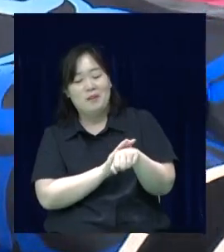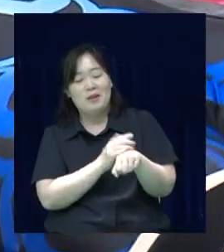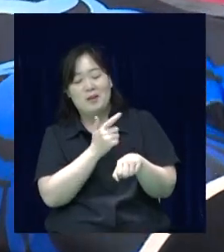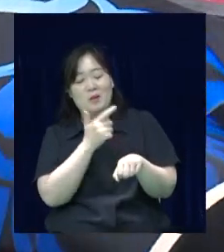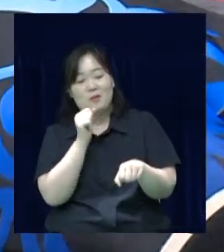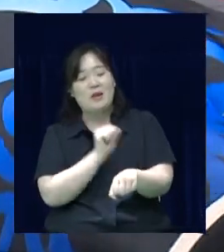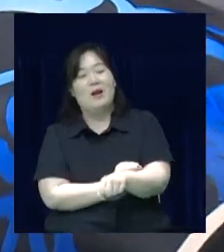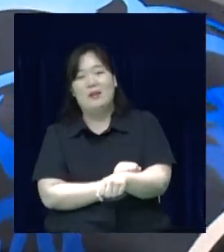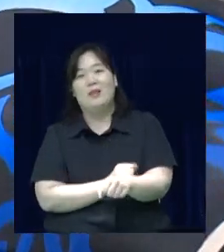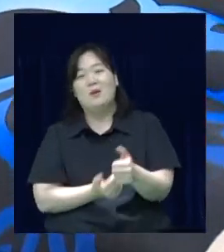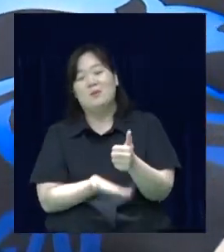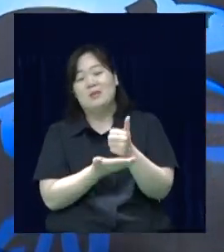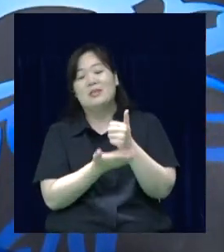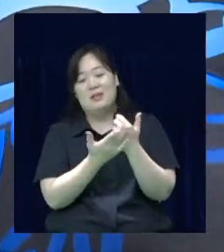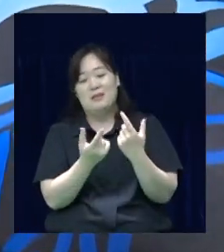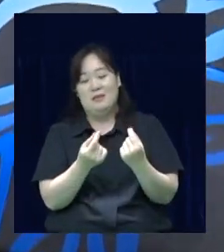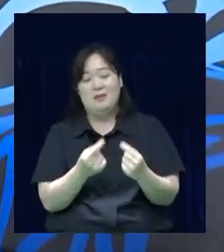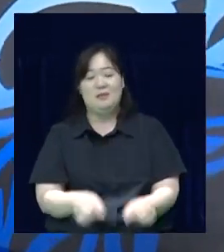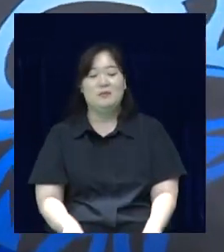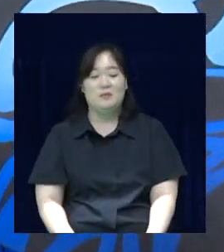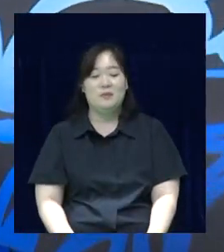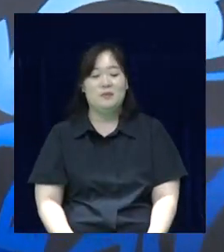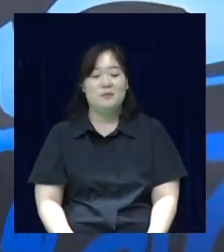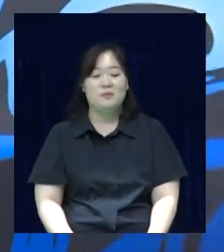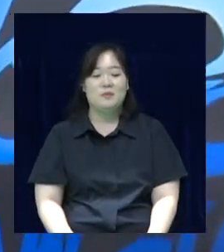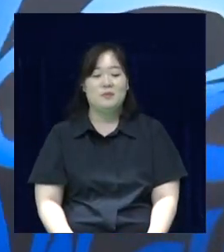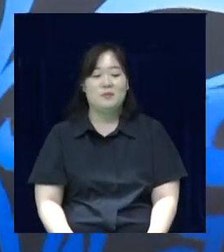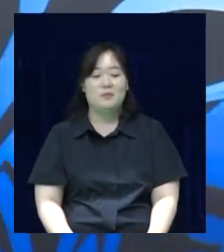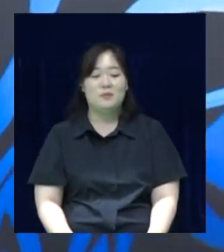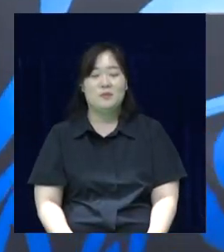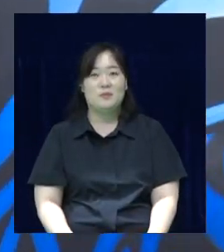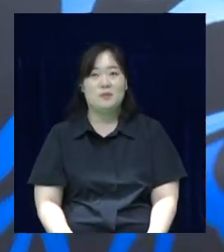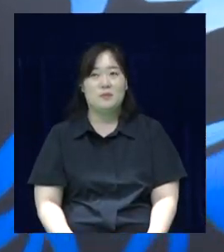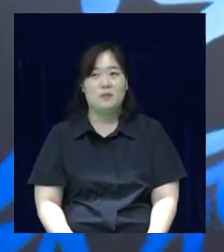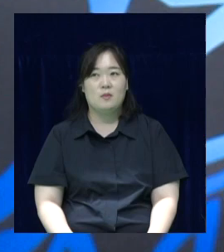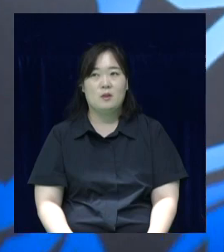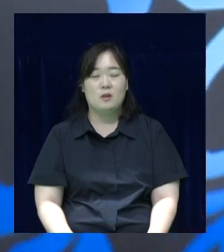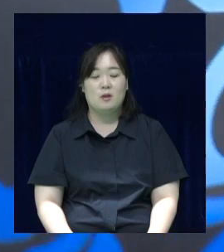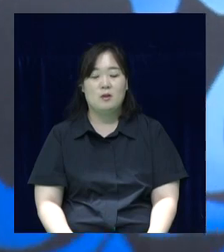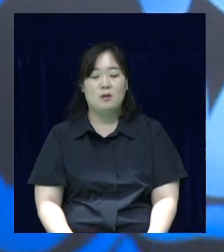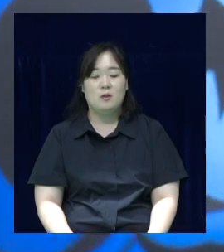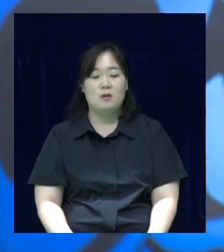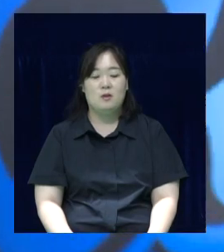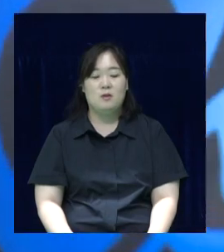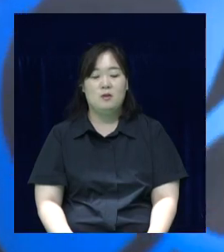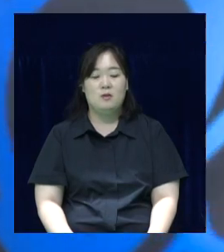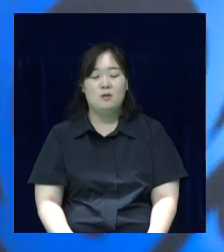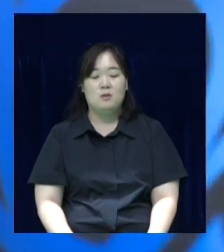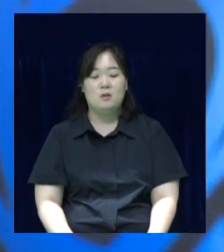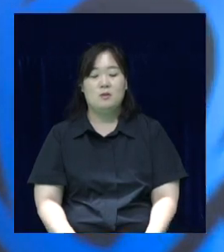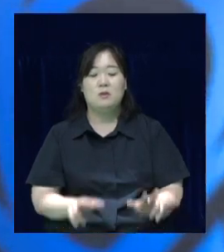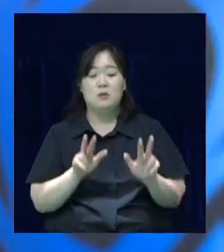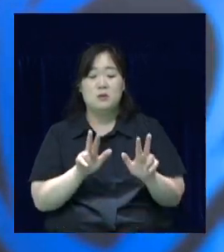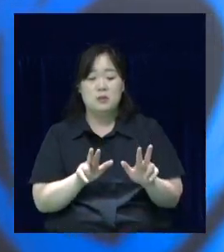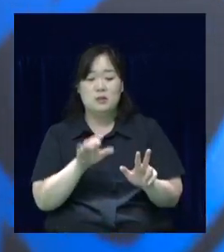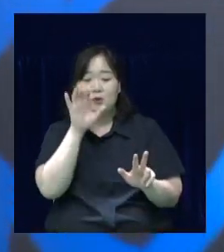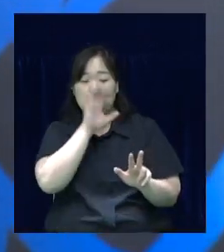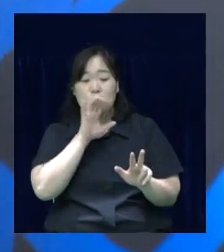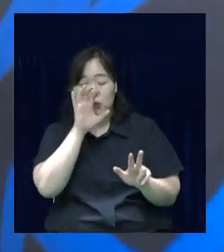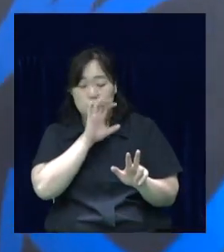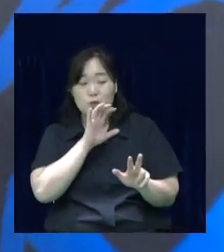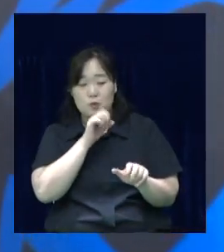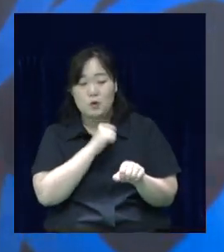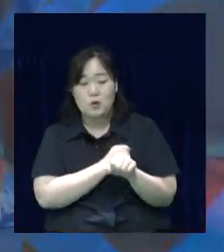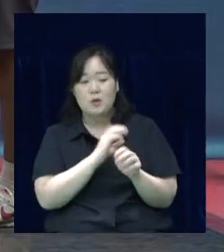보실까요? 좀 개선할 부분이 있다면 어떤 부분들이 있을까요? 우리 지금 저 선수도 마찬가지입니다. 나이가